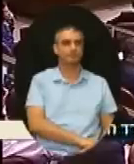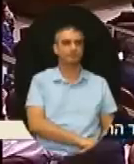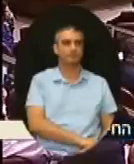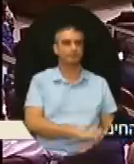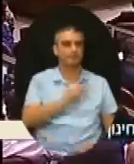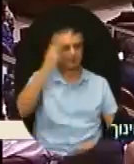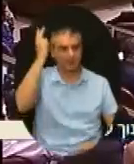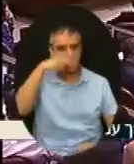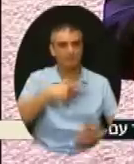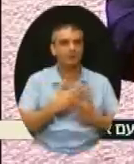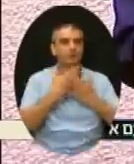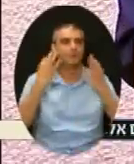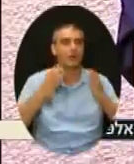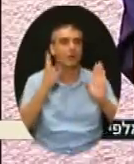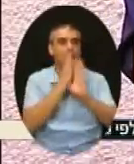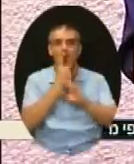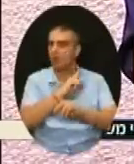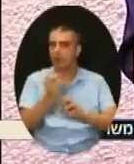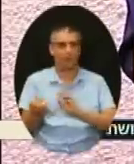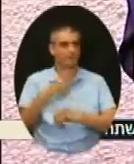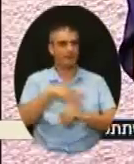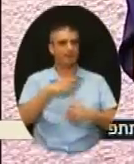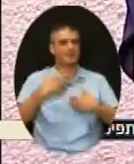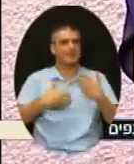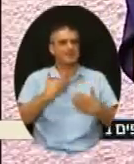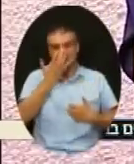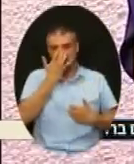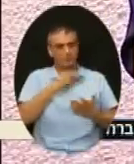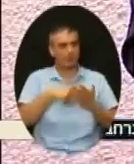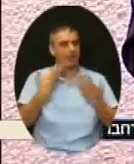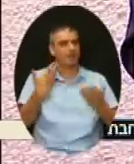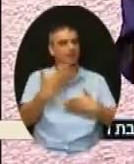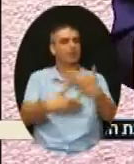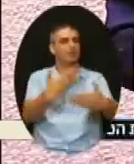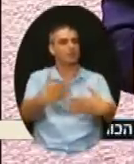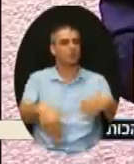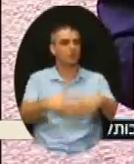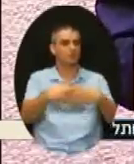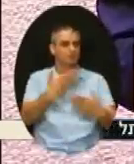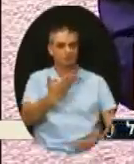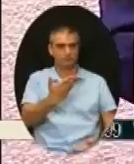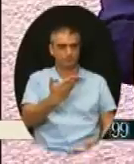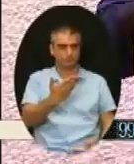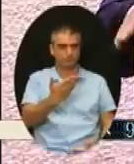להבין אחת ולתמיד, הטרור אינו נובע מתסכול בשל היעדר התקדמות בתהליך המדיני.